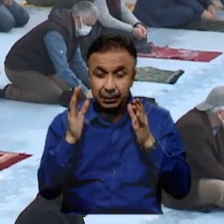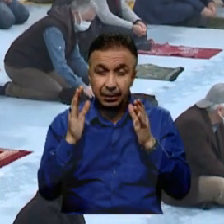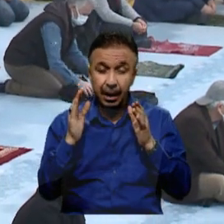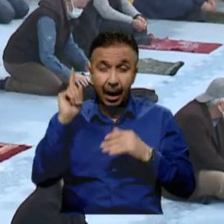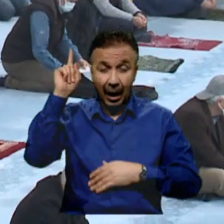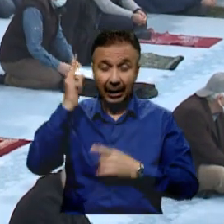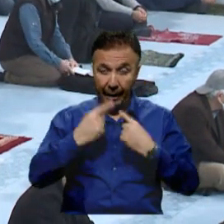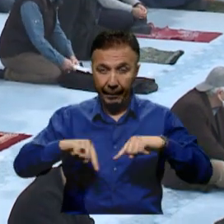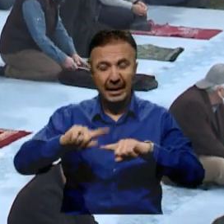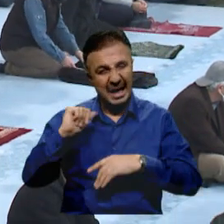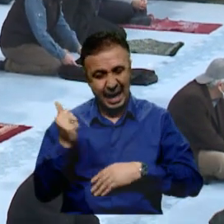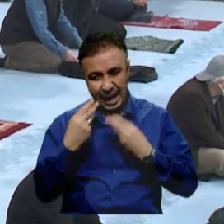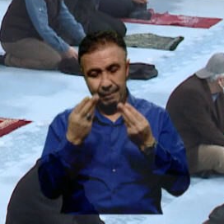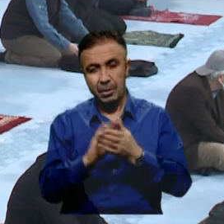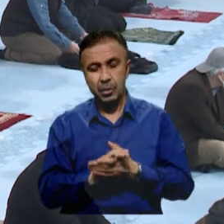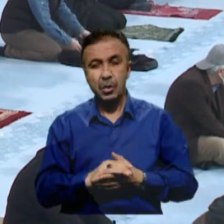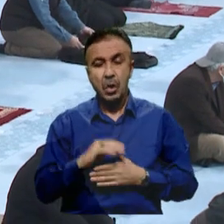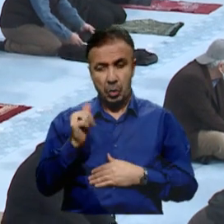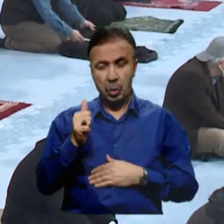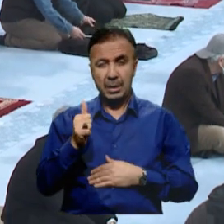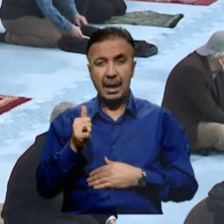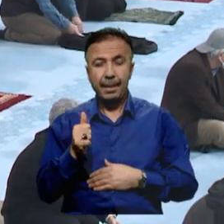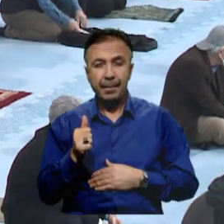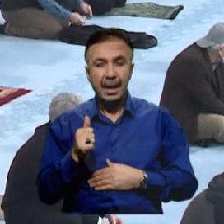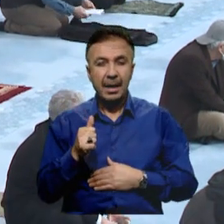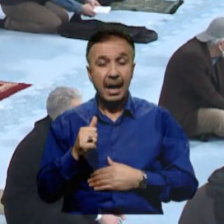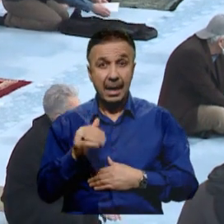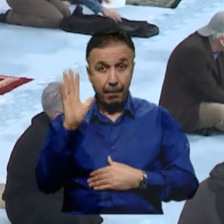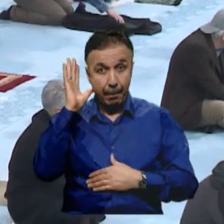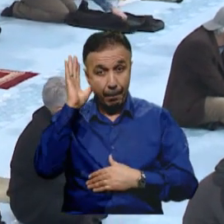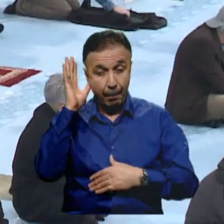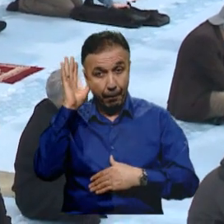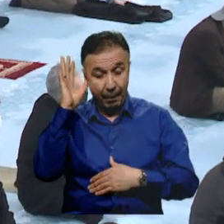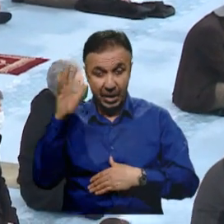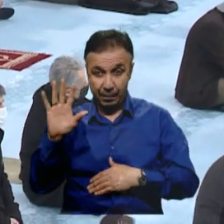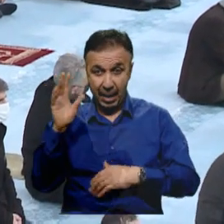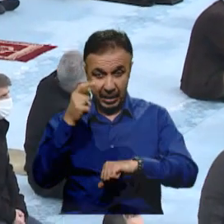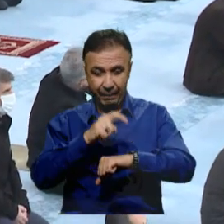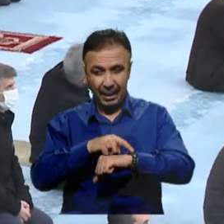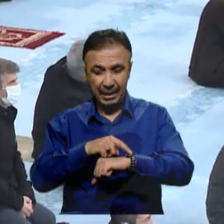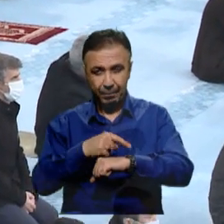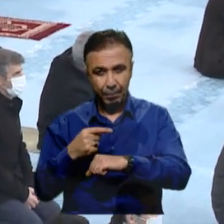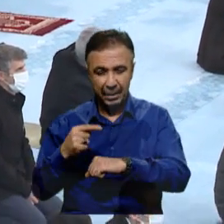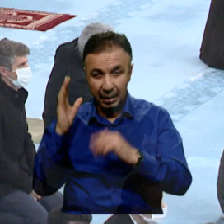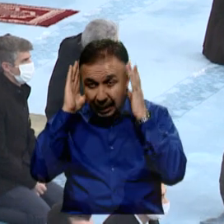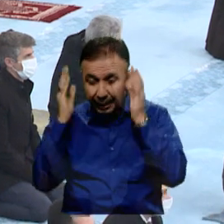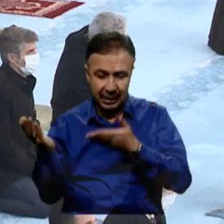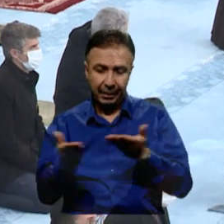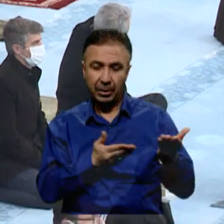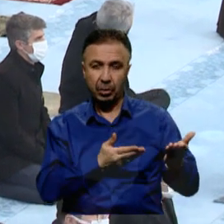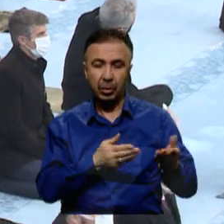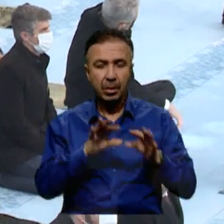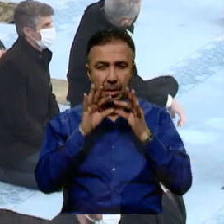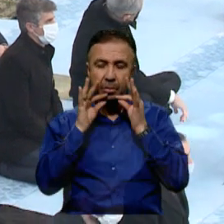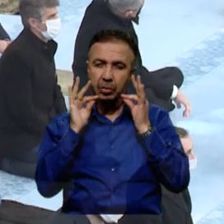veriyor. Günde 5 vakit huzuruna davet ediyor. Namazda hayat var, huzur var, felah var, gönül huzuru